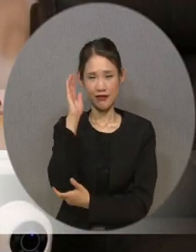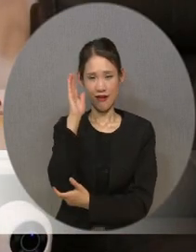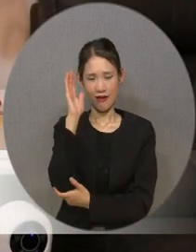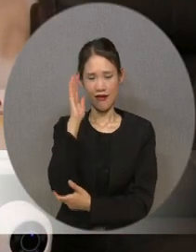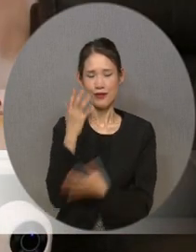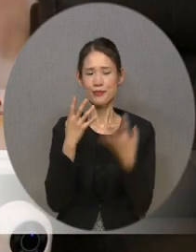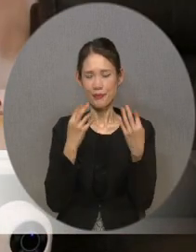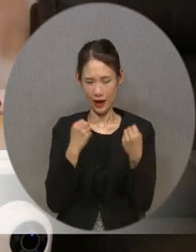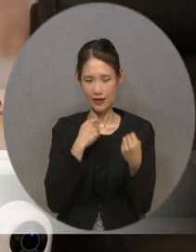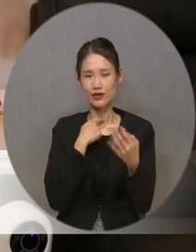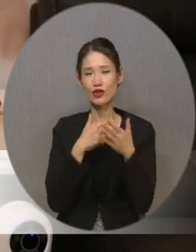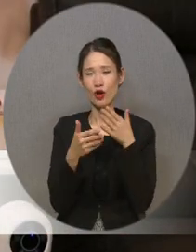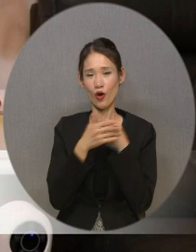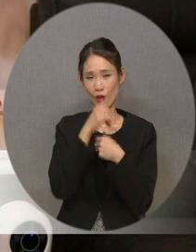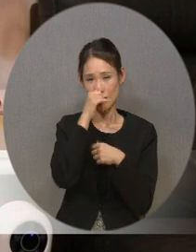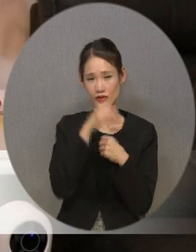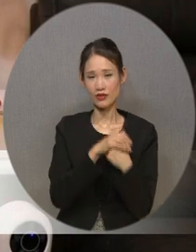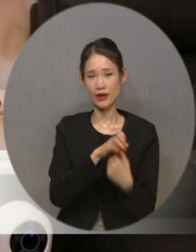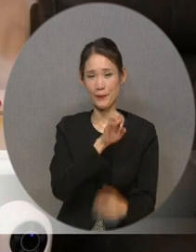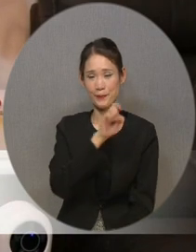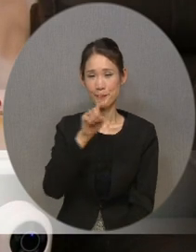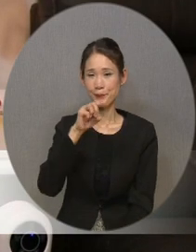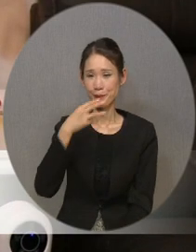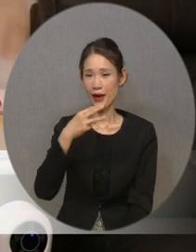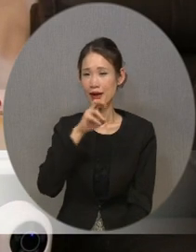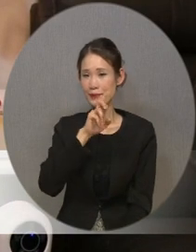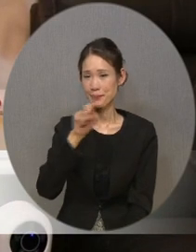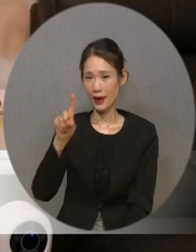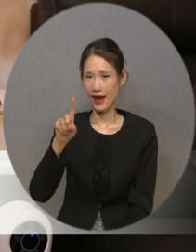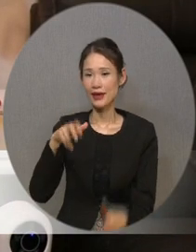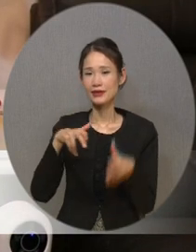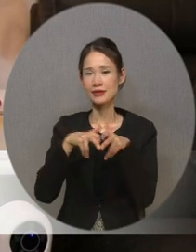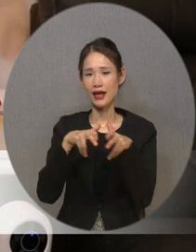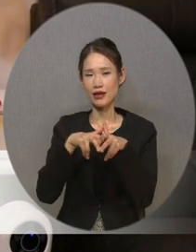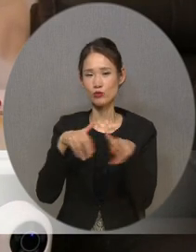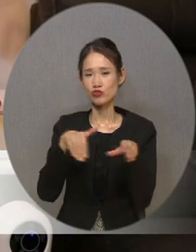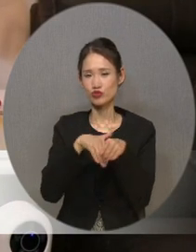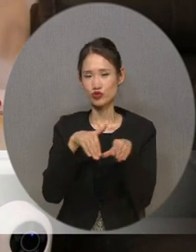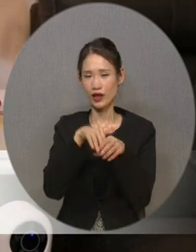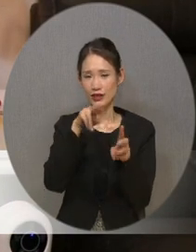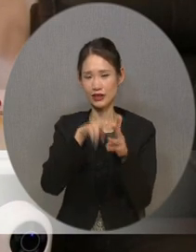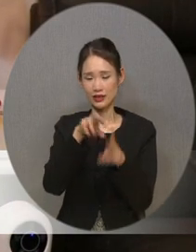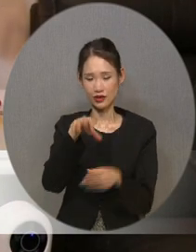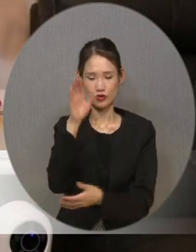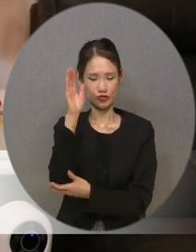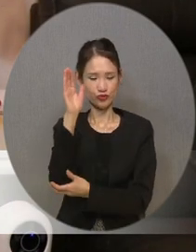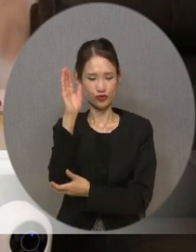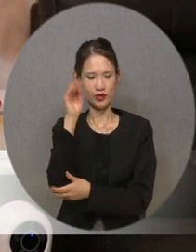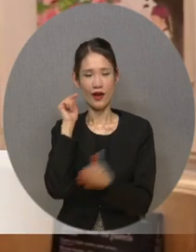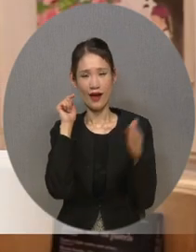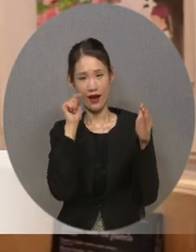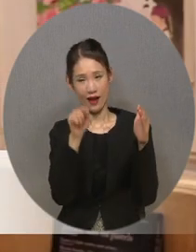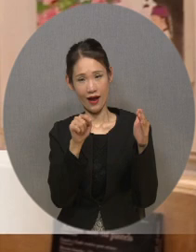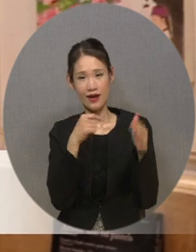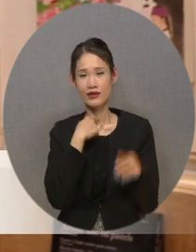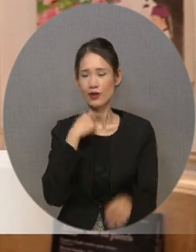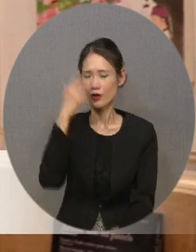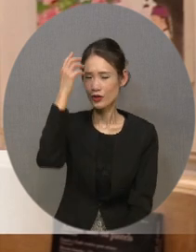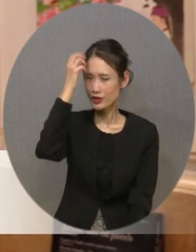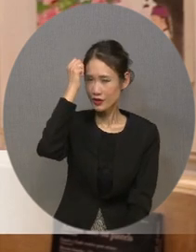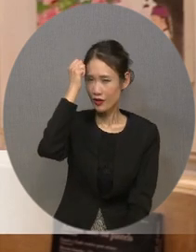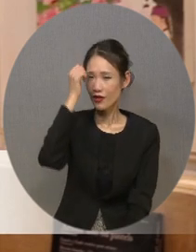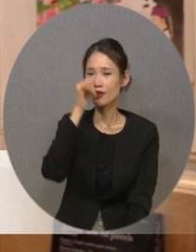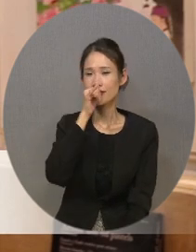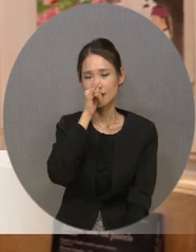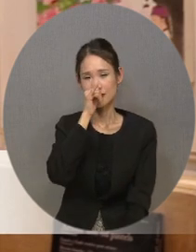했는데 팔마 장애인 문화센터에서 수업했던 것이 굉장히 그 기억에 남고 제가